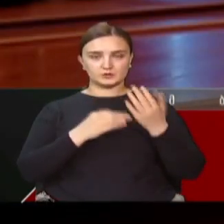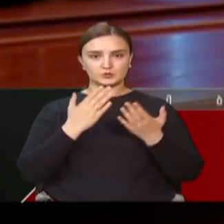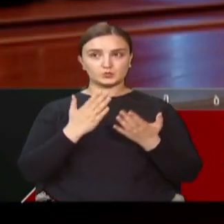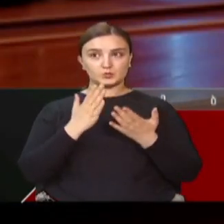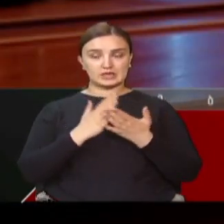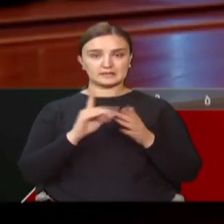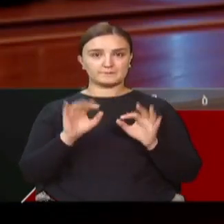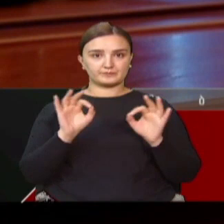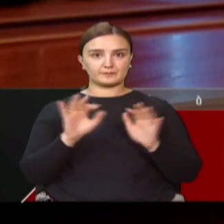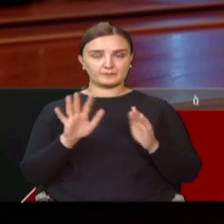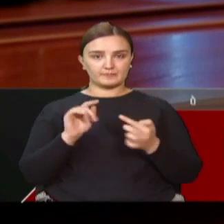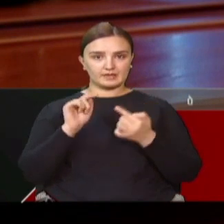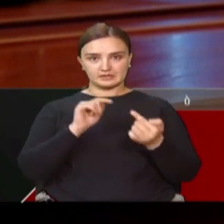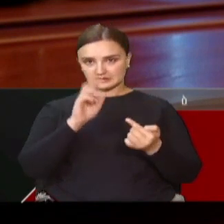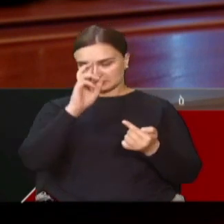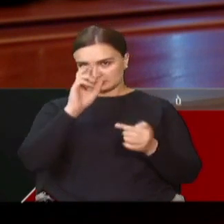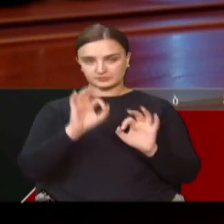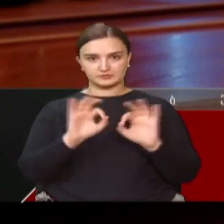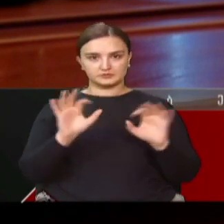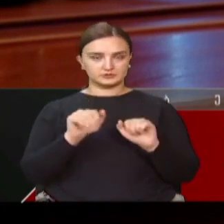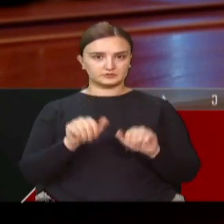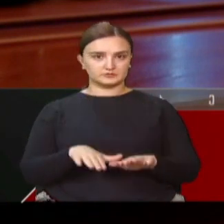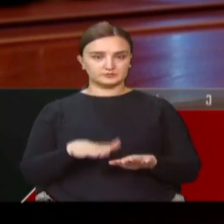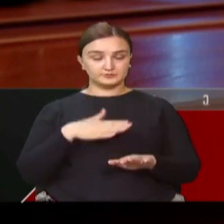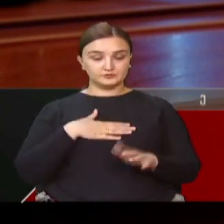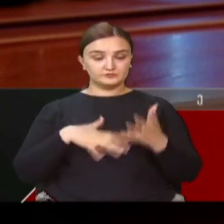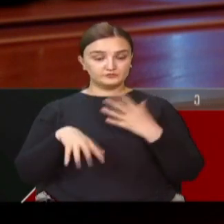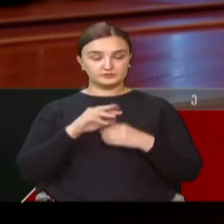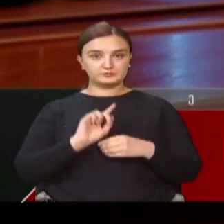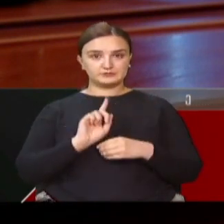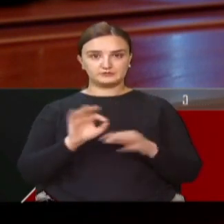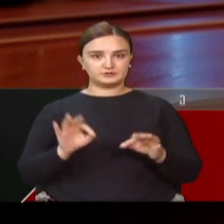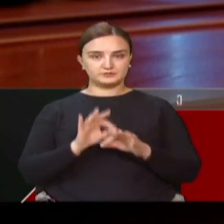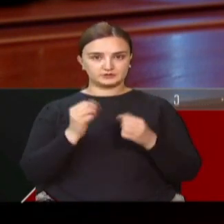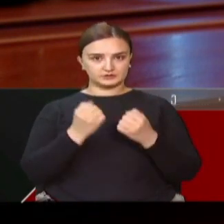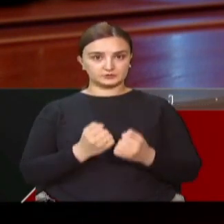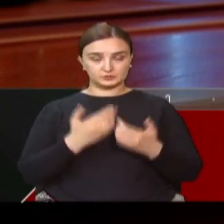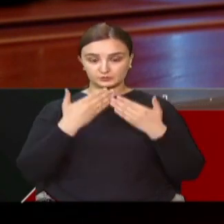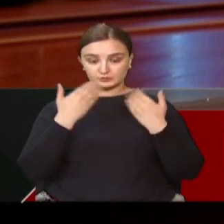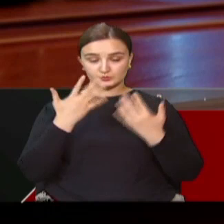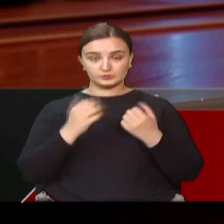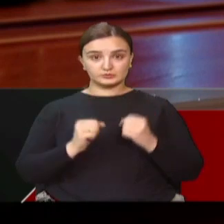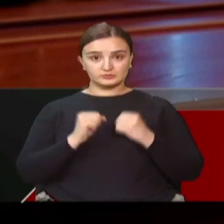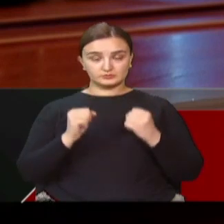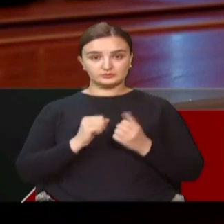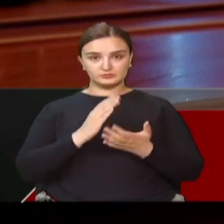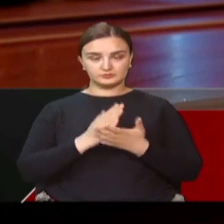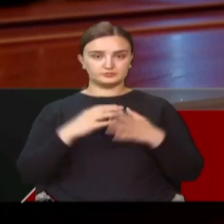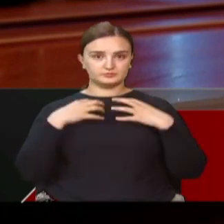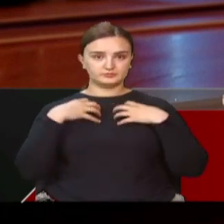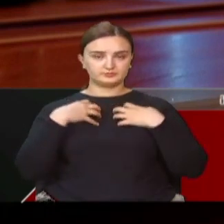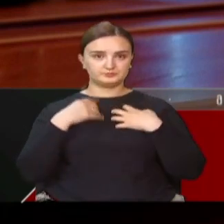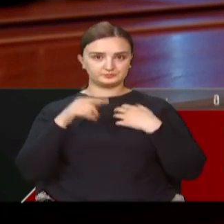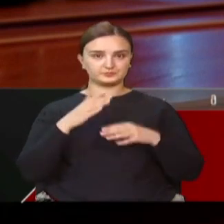da antisakhmtsipoebrivi an ganchadeba da an gadatskotileba. Ჩვენი მხრიდან არაფერი დაძაბულობა არ არის. Თუ დაძაბულობის წელობა არსებობს, სამწუხაროდ